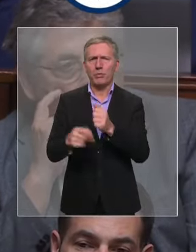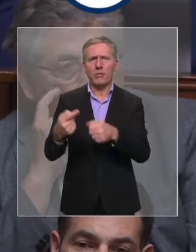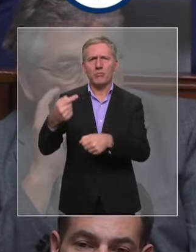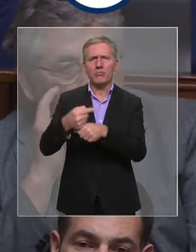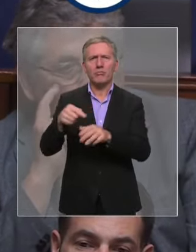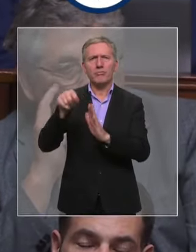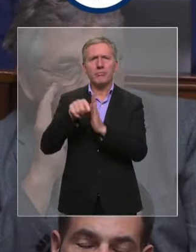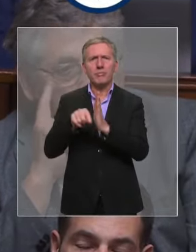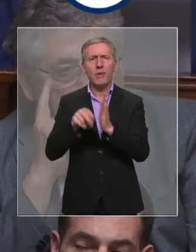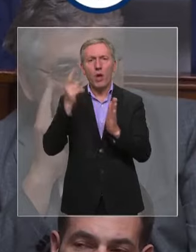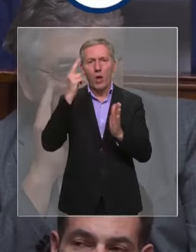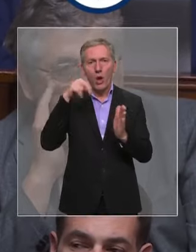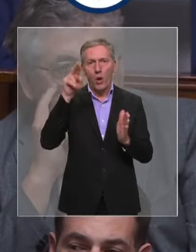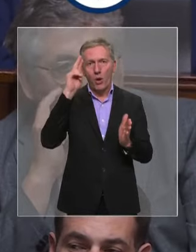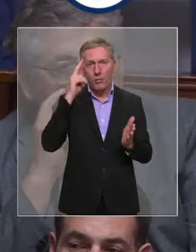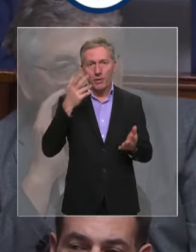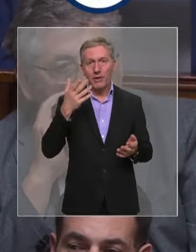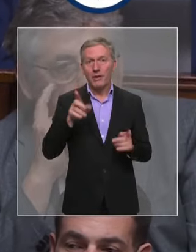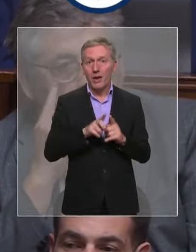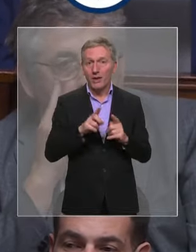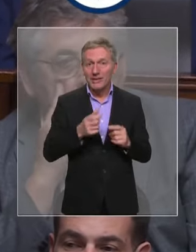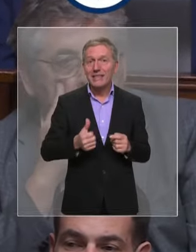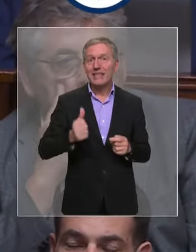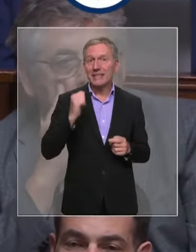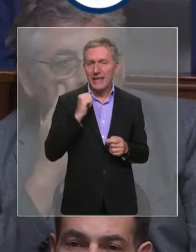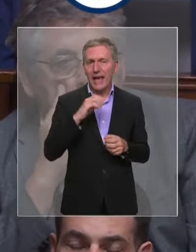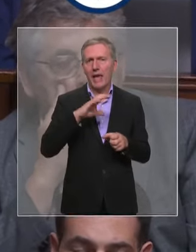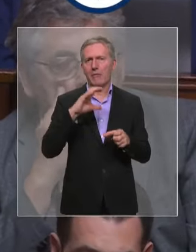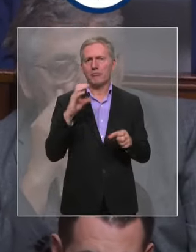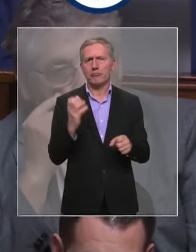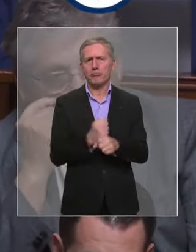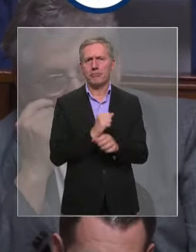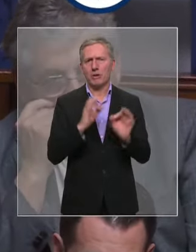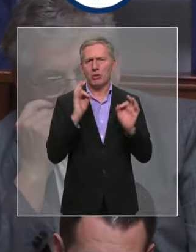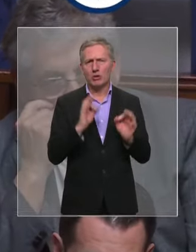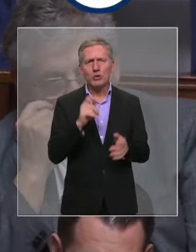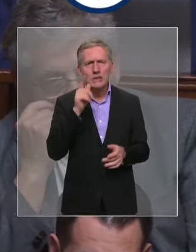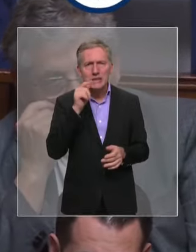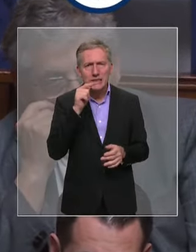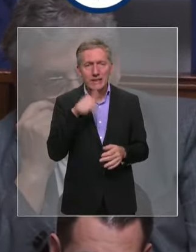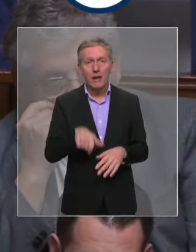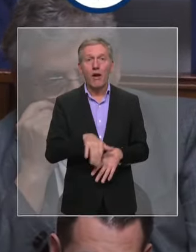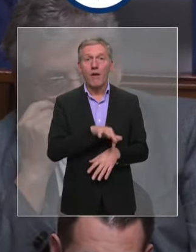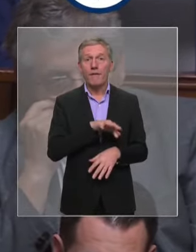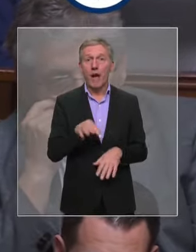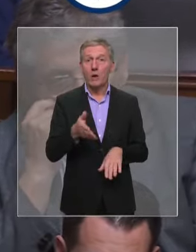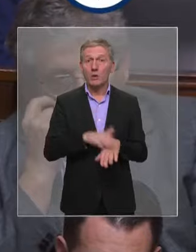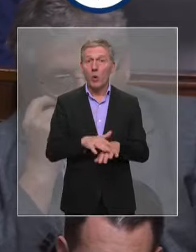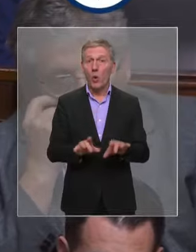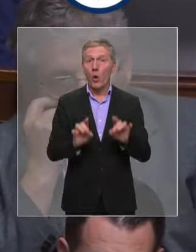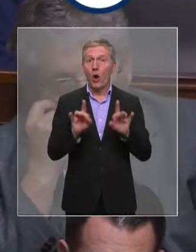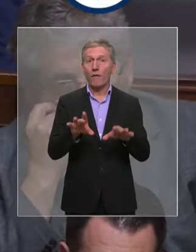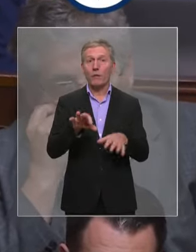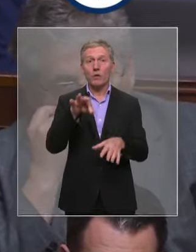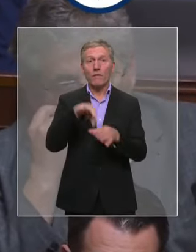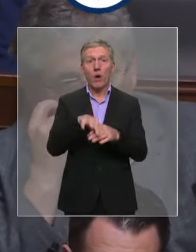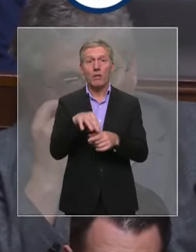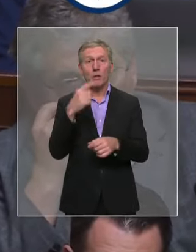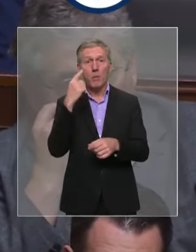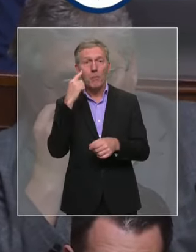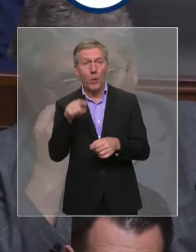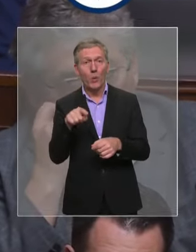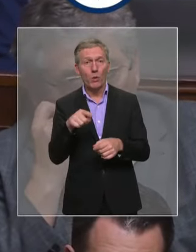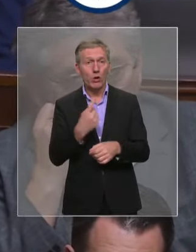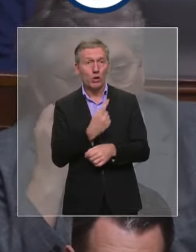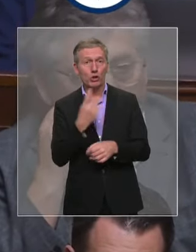de salariat. Hier encore, la victoire a été arrachée alors même que la France a refusé de voter pour et avait été le seul